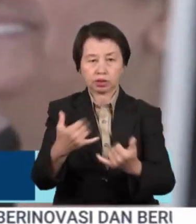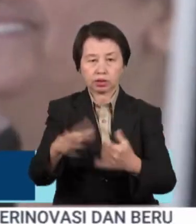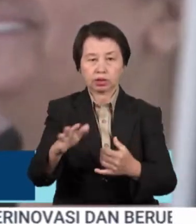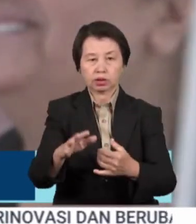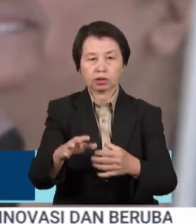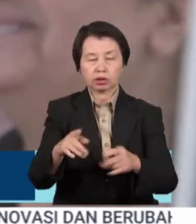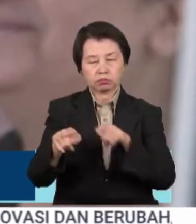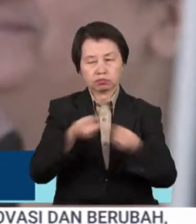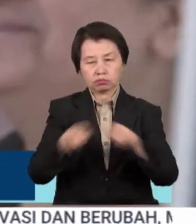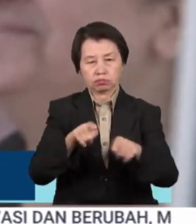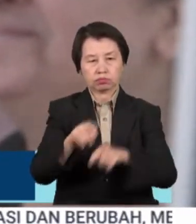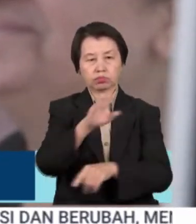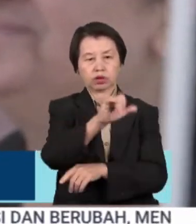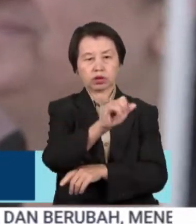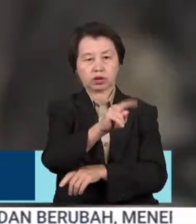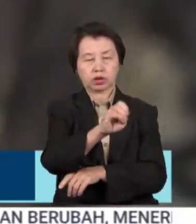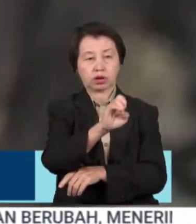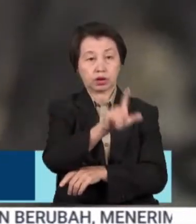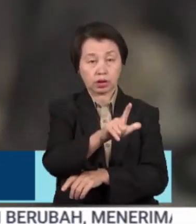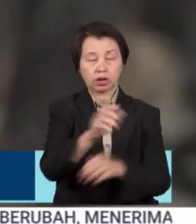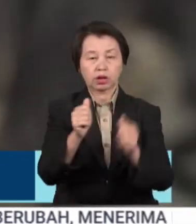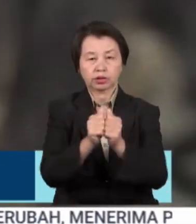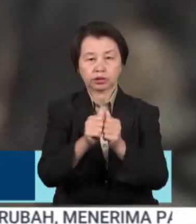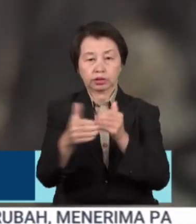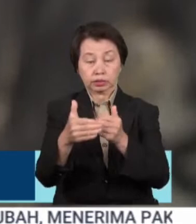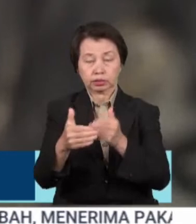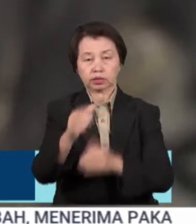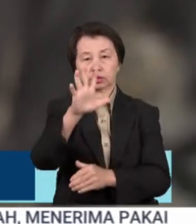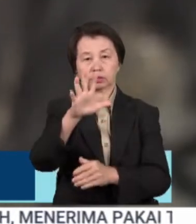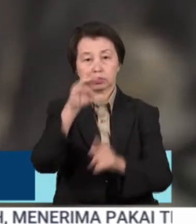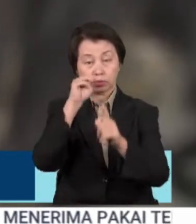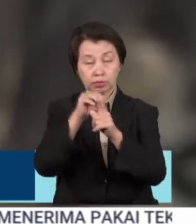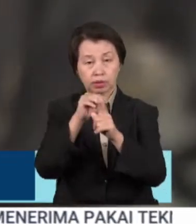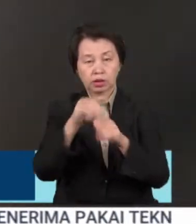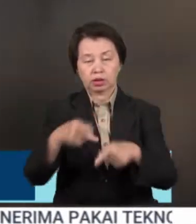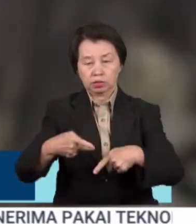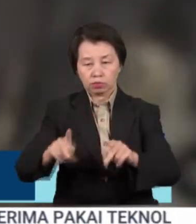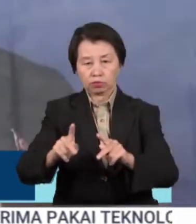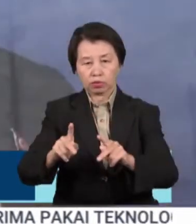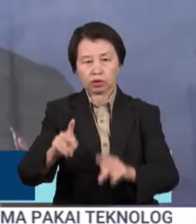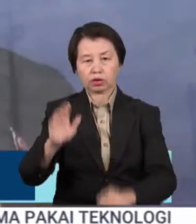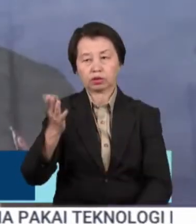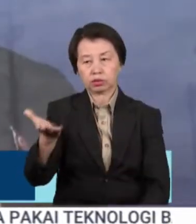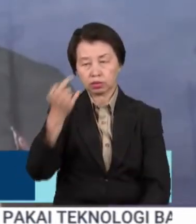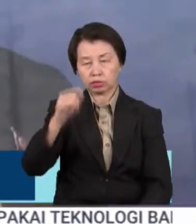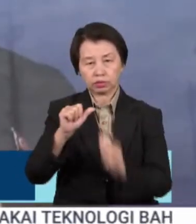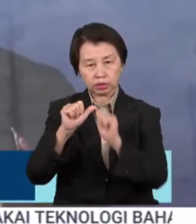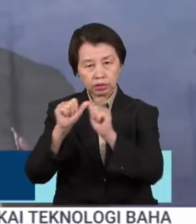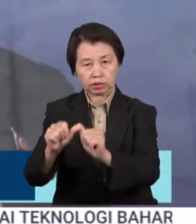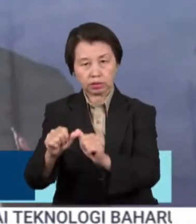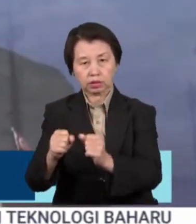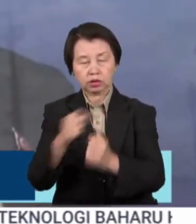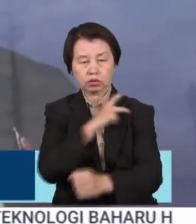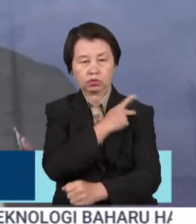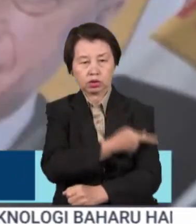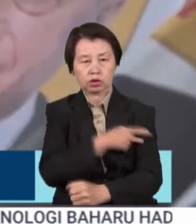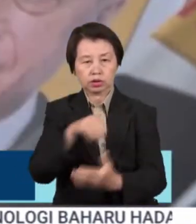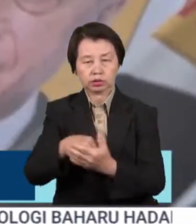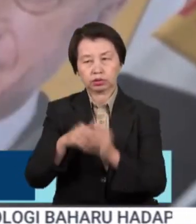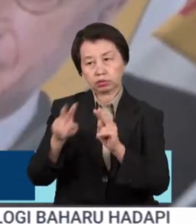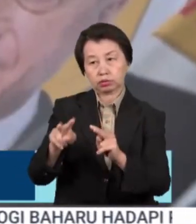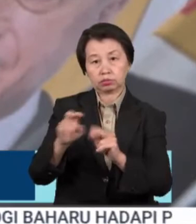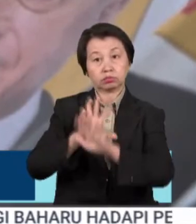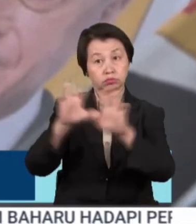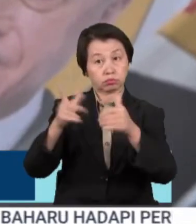mendahului pesaingnya Kemal Kılıçdaroğlu dengan hampir 5 mata, peluang Erdogan untuk mengekalkan kekuasaannya dilihat